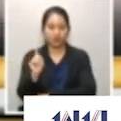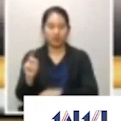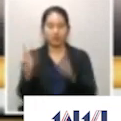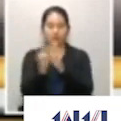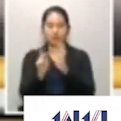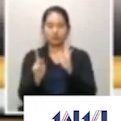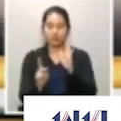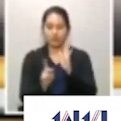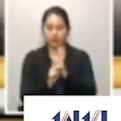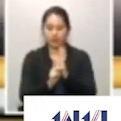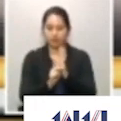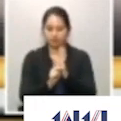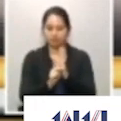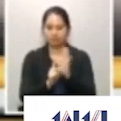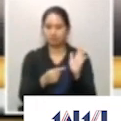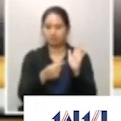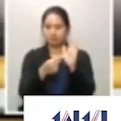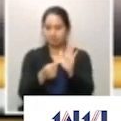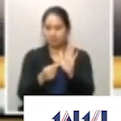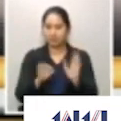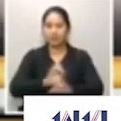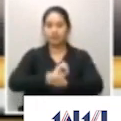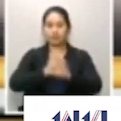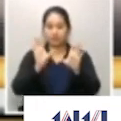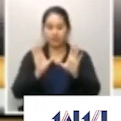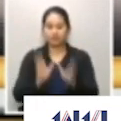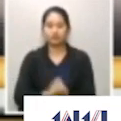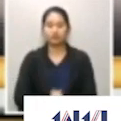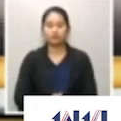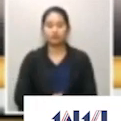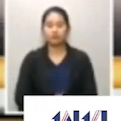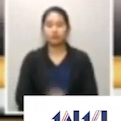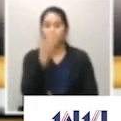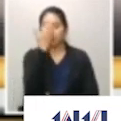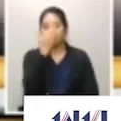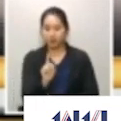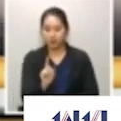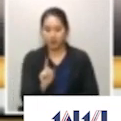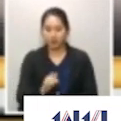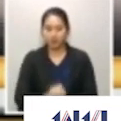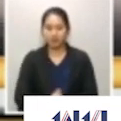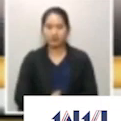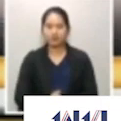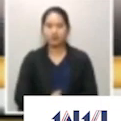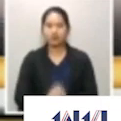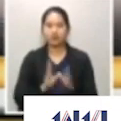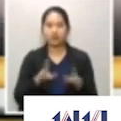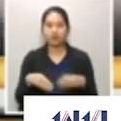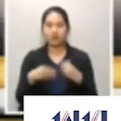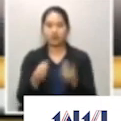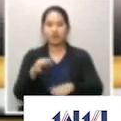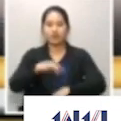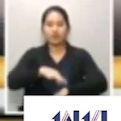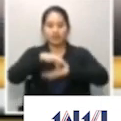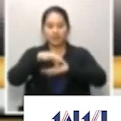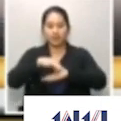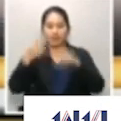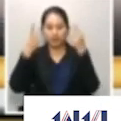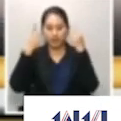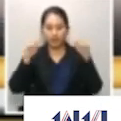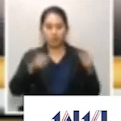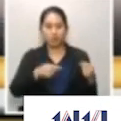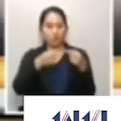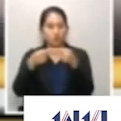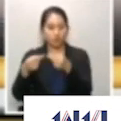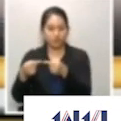ายเรื่องนี้ชัดเจนเพื่อให้มีการดำรงตำแหน่งต่อไป